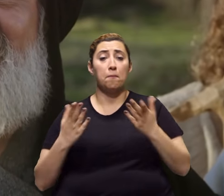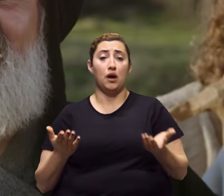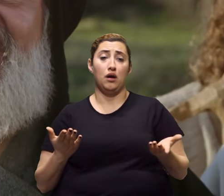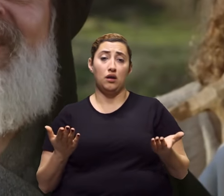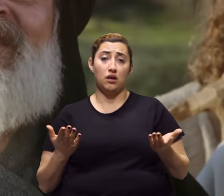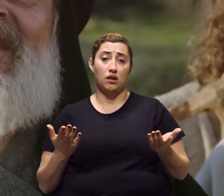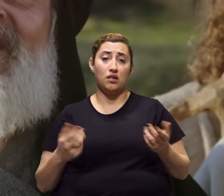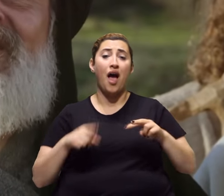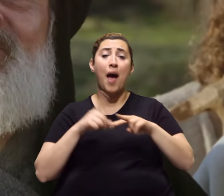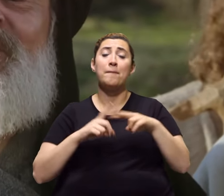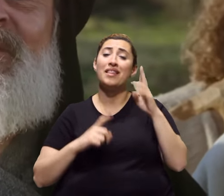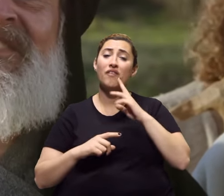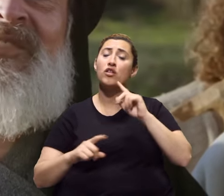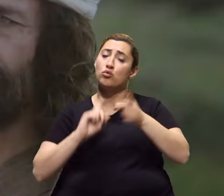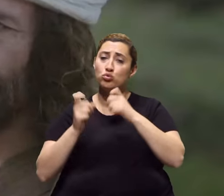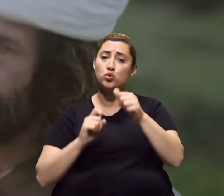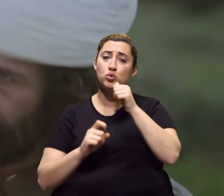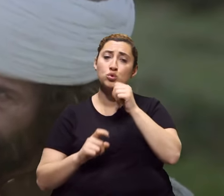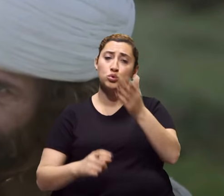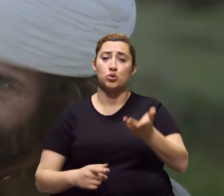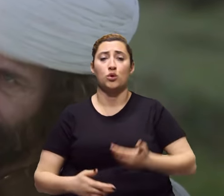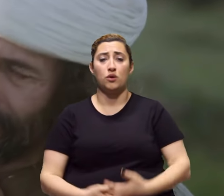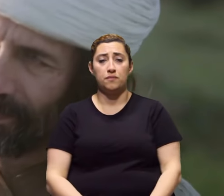etmeyin. Ahmet Efendi bulur bize su.